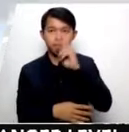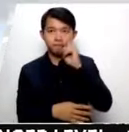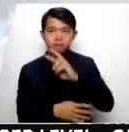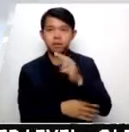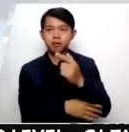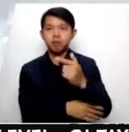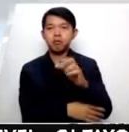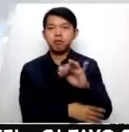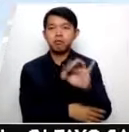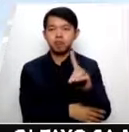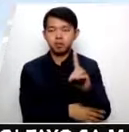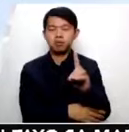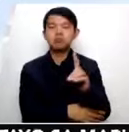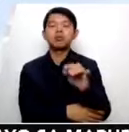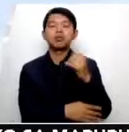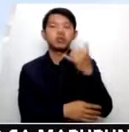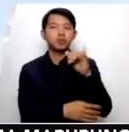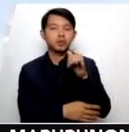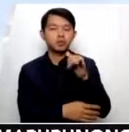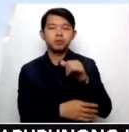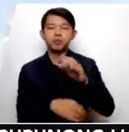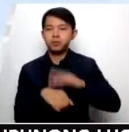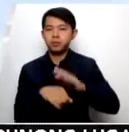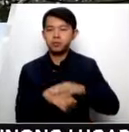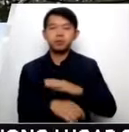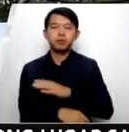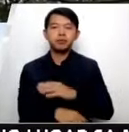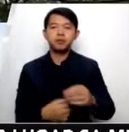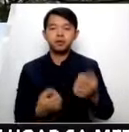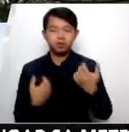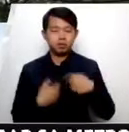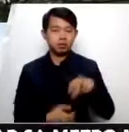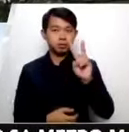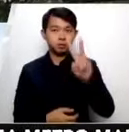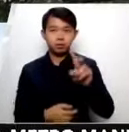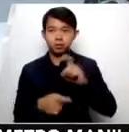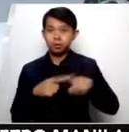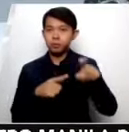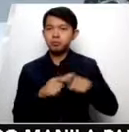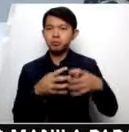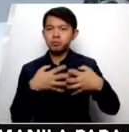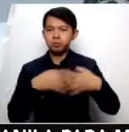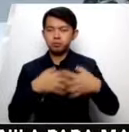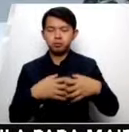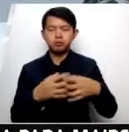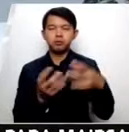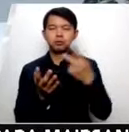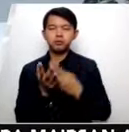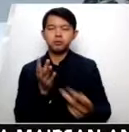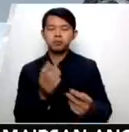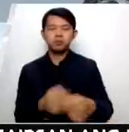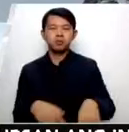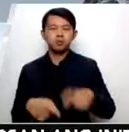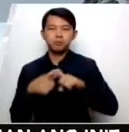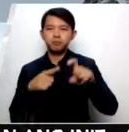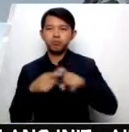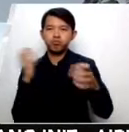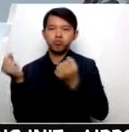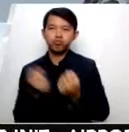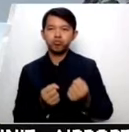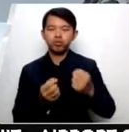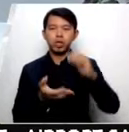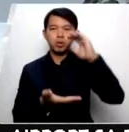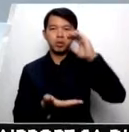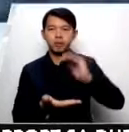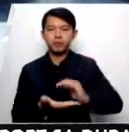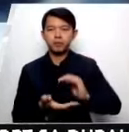ang Luzon grd dalawang power plant kasi ang nag-trip kaya nabawasan ang supply ng kuryente Nong bago magtag init tinak ng Doe n sasapat ang